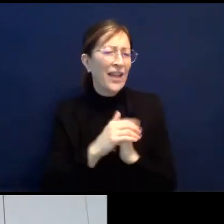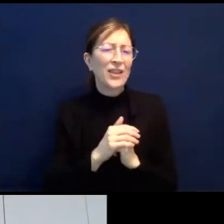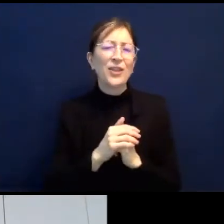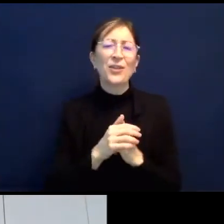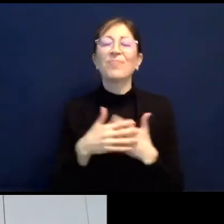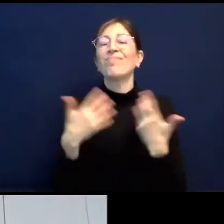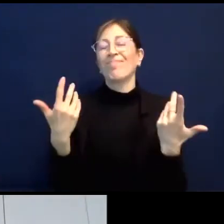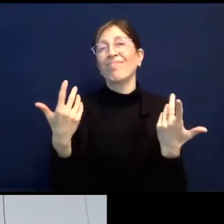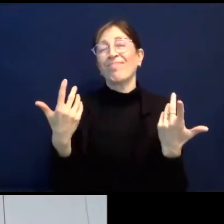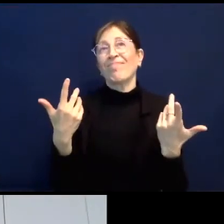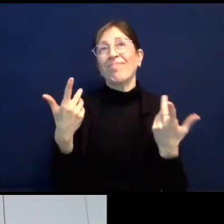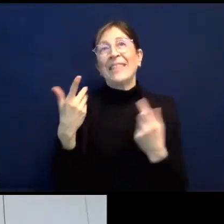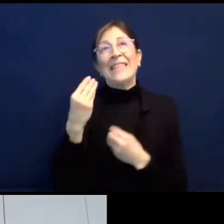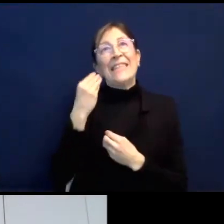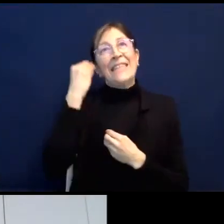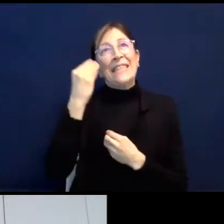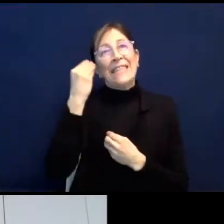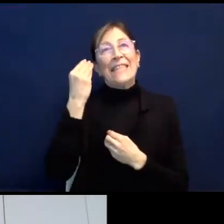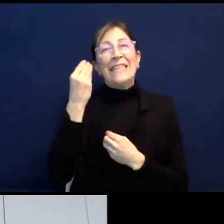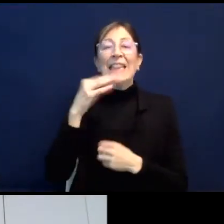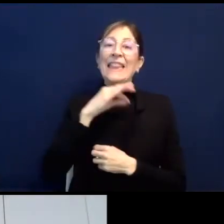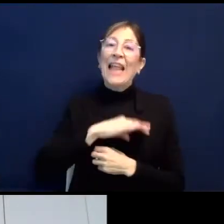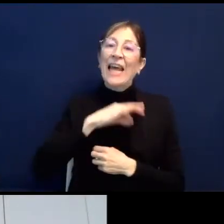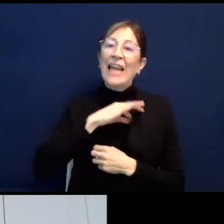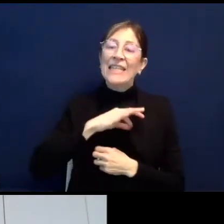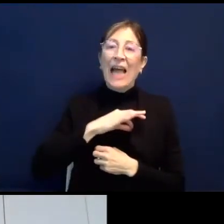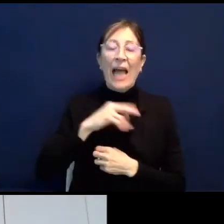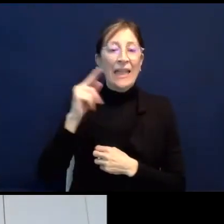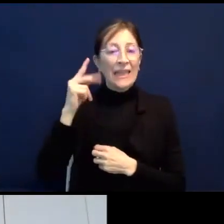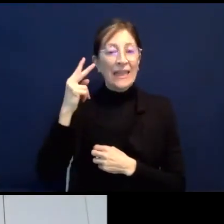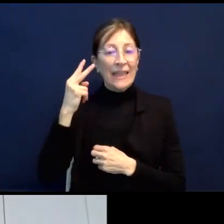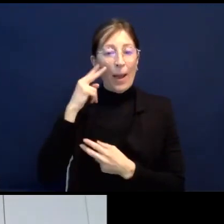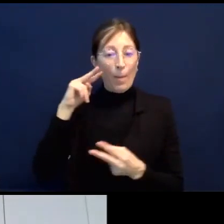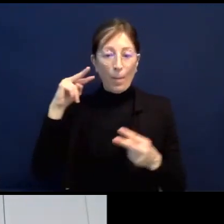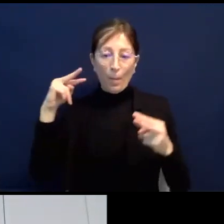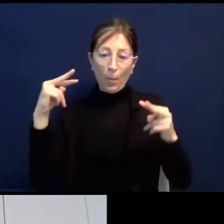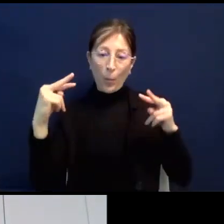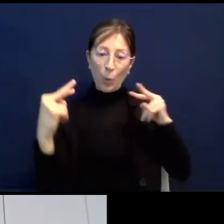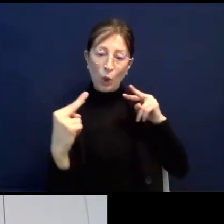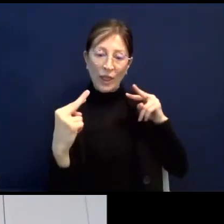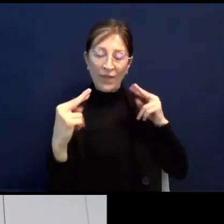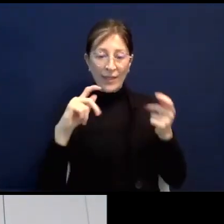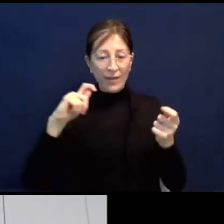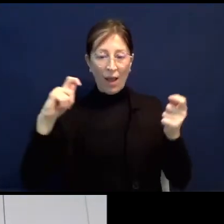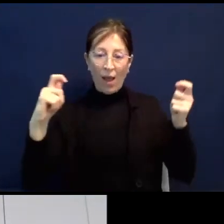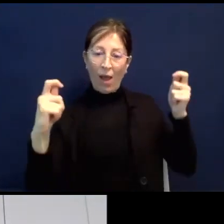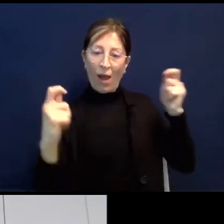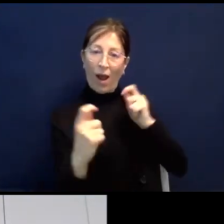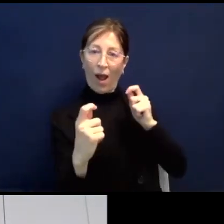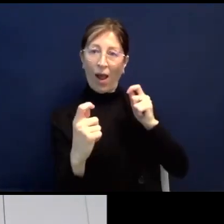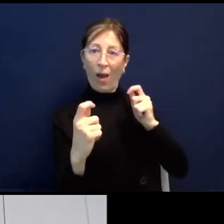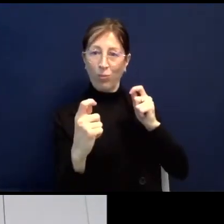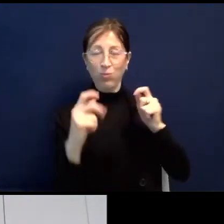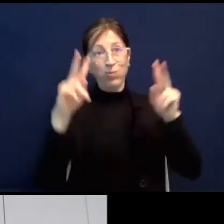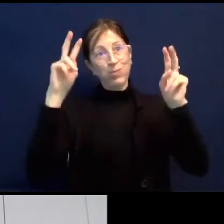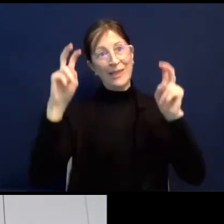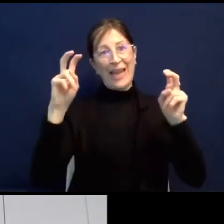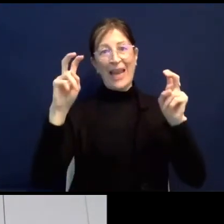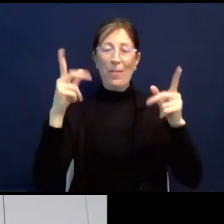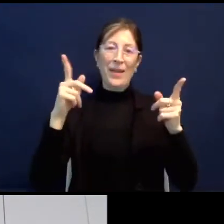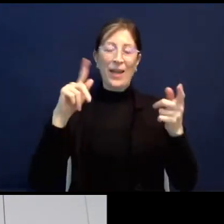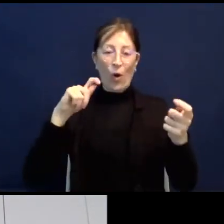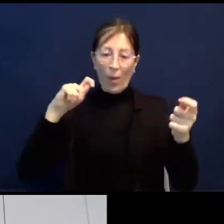capire il rovesciamento del punto di vista, cioè cambiare l'approccio rispetto a queste tematiche, che è un impegno che i